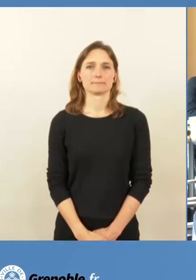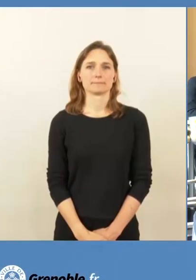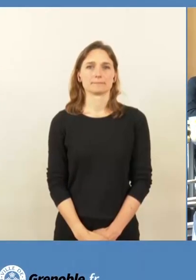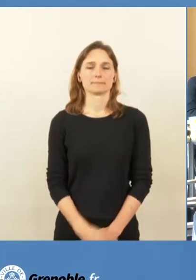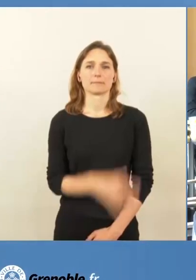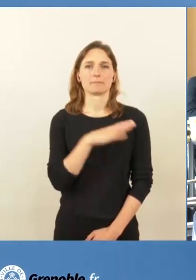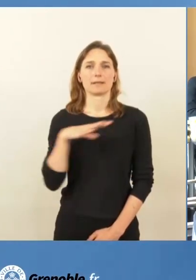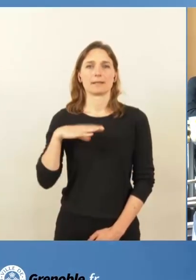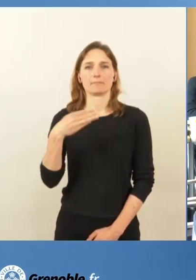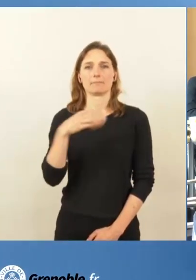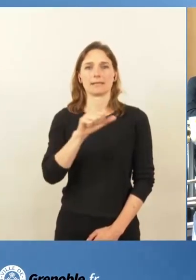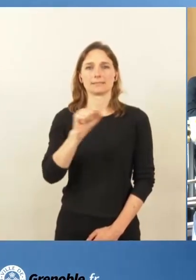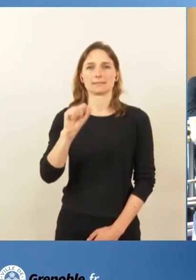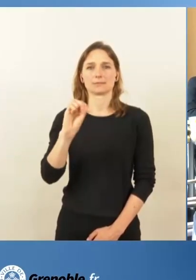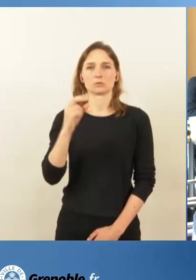leur maçon